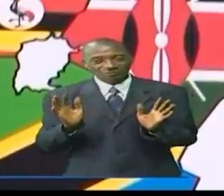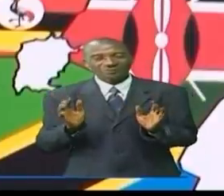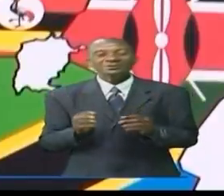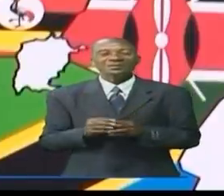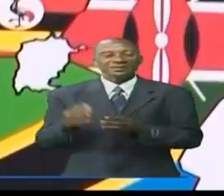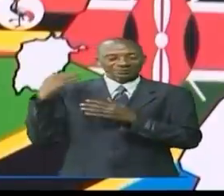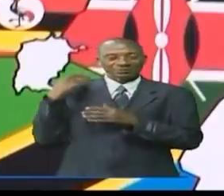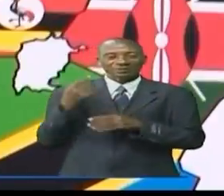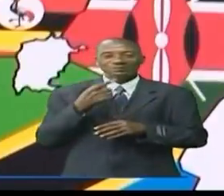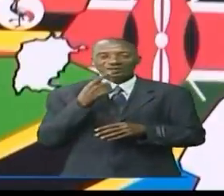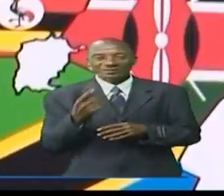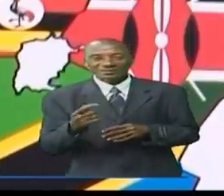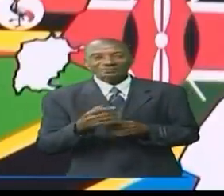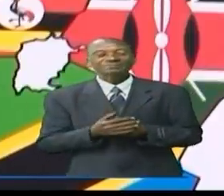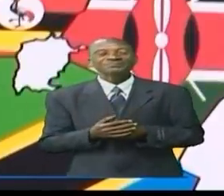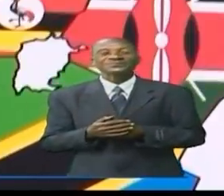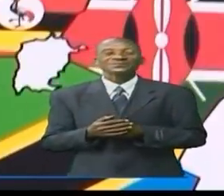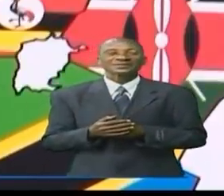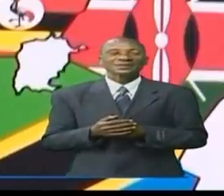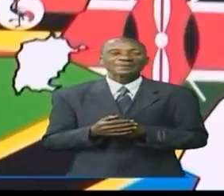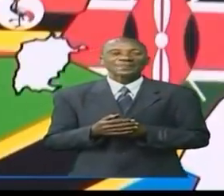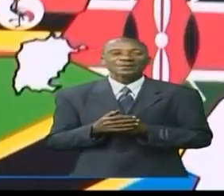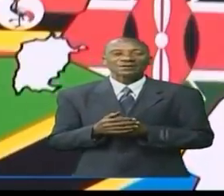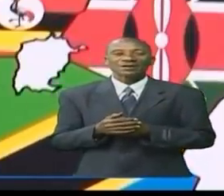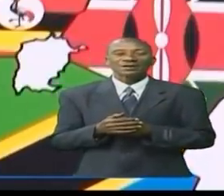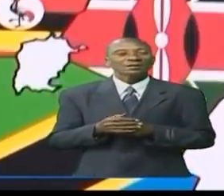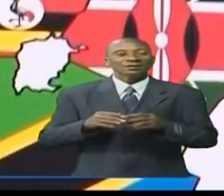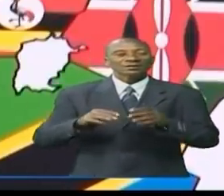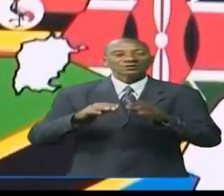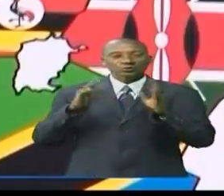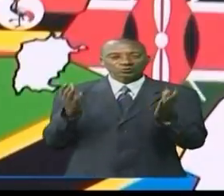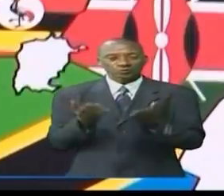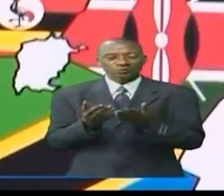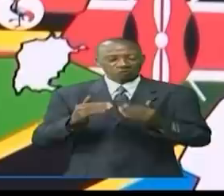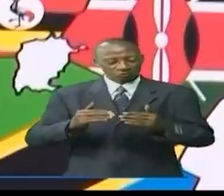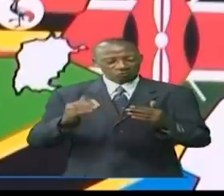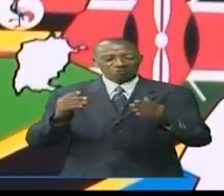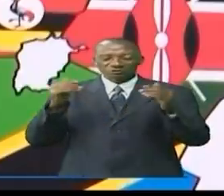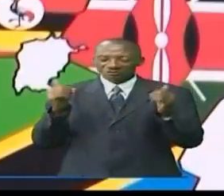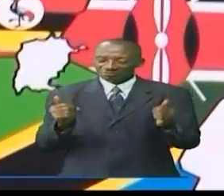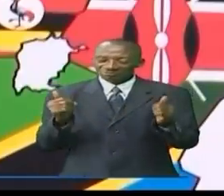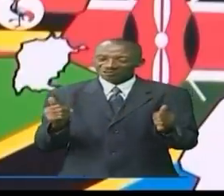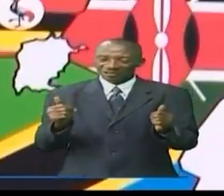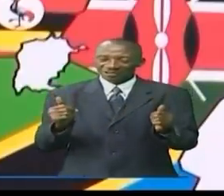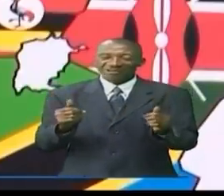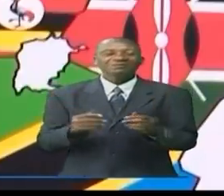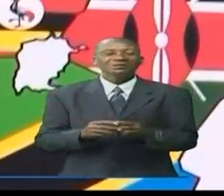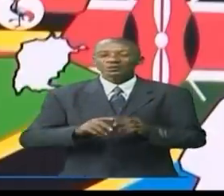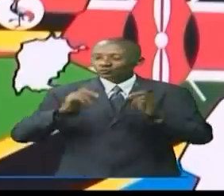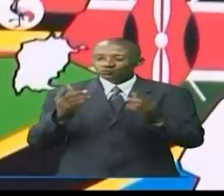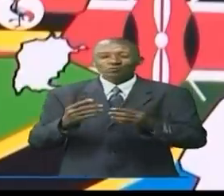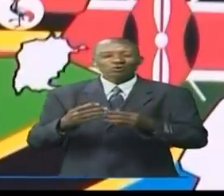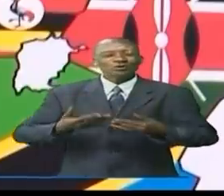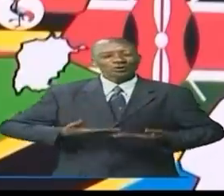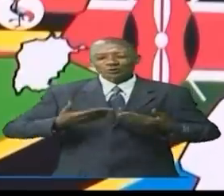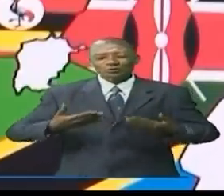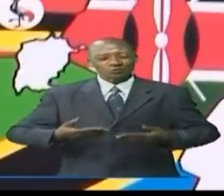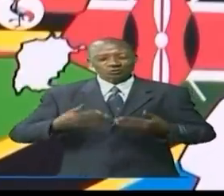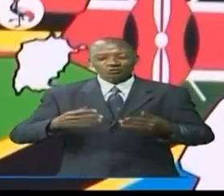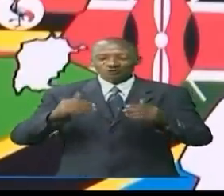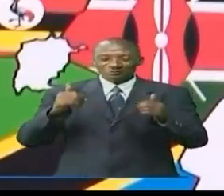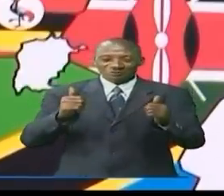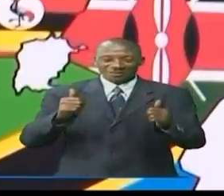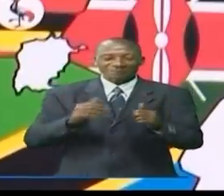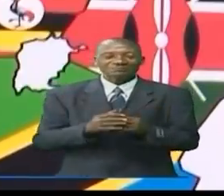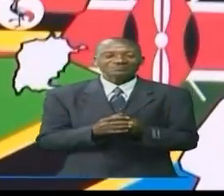la communauté de l'Afrique de l'Est. Tout allait donc bien dans une ambiance très détendue, jusqu'au moment où plusieurs